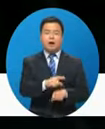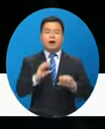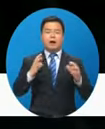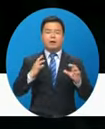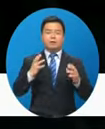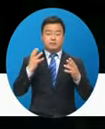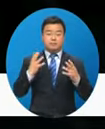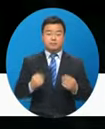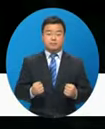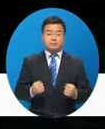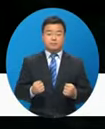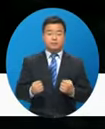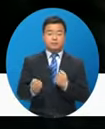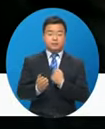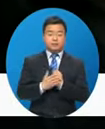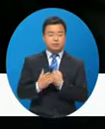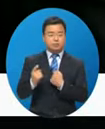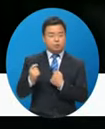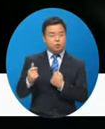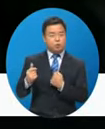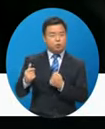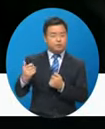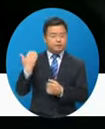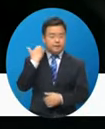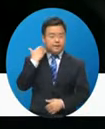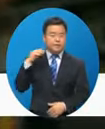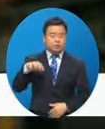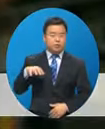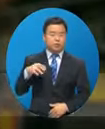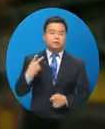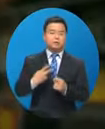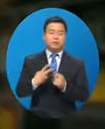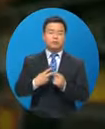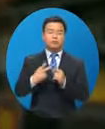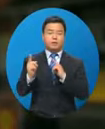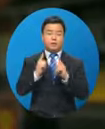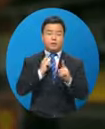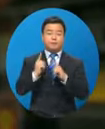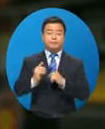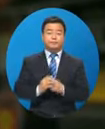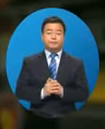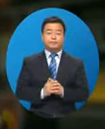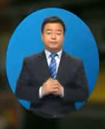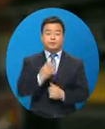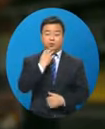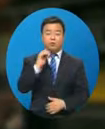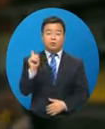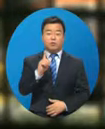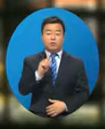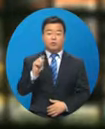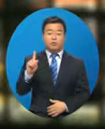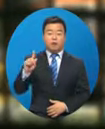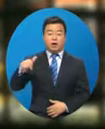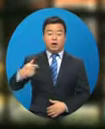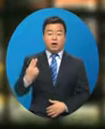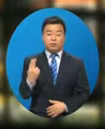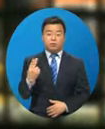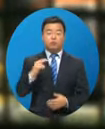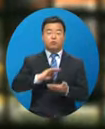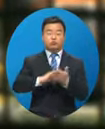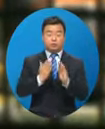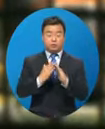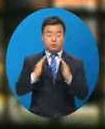잘하는 애들이 너무 많거든요. 그래서 그나마 조금 틈새를 노리는 게 제일 유효한. 서울의 한 화교 유치원. 한국인 자녀가